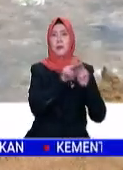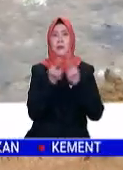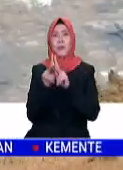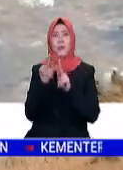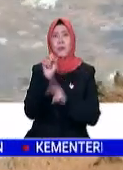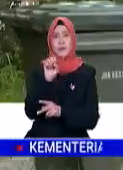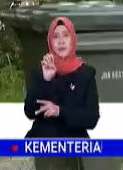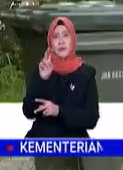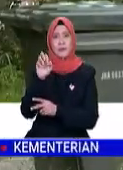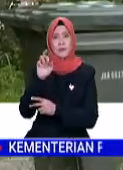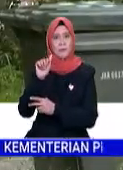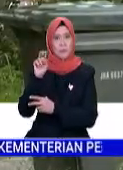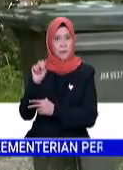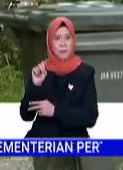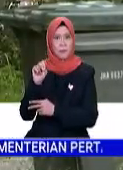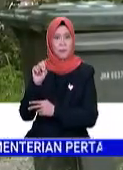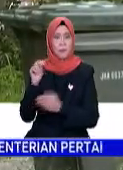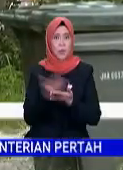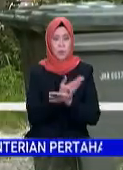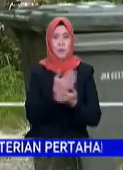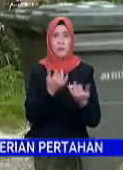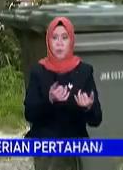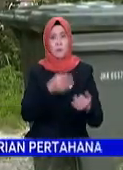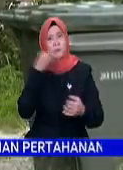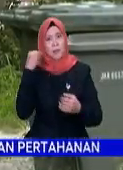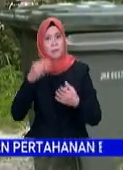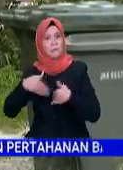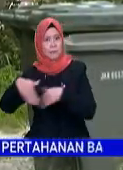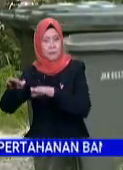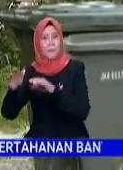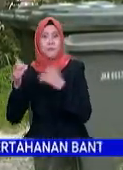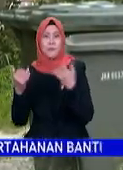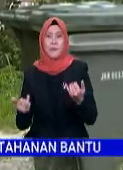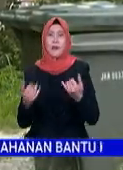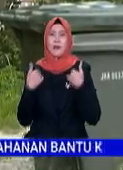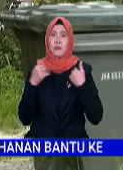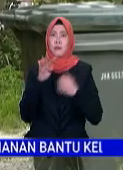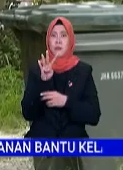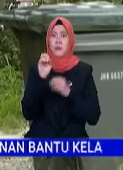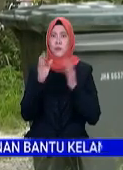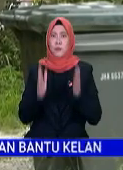Sinaran Baru dijangka pulang hari ini. Bomba mengatur gerak 40 pegawai dan